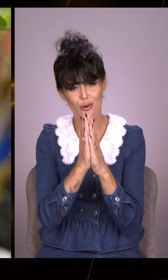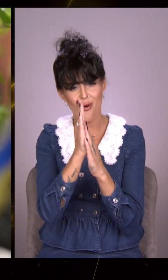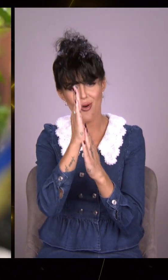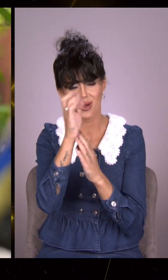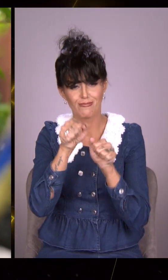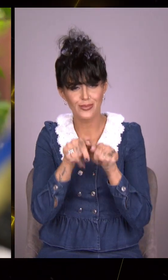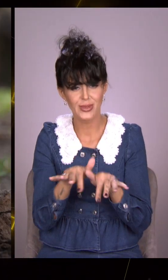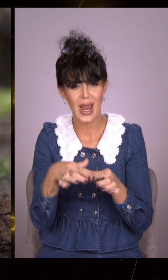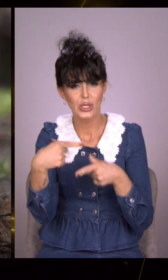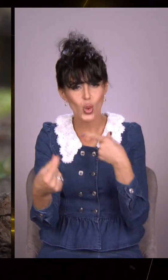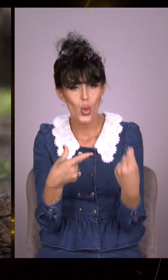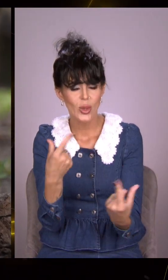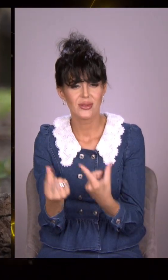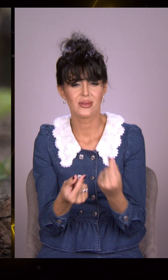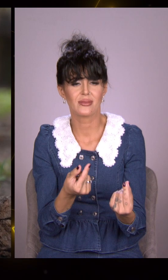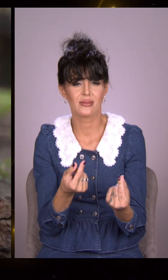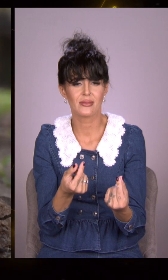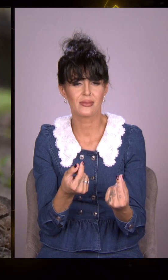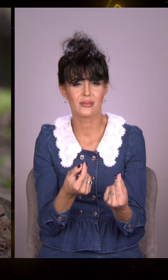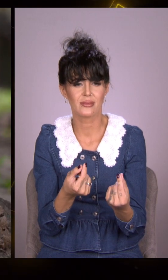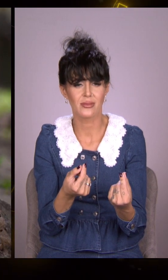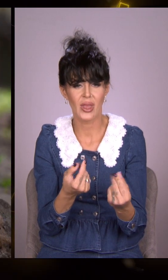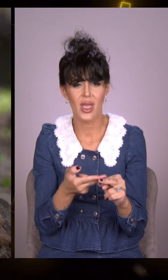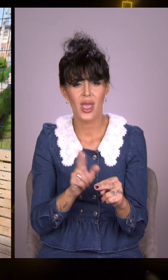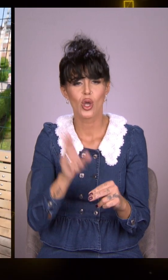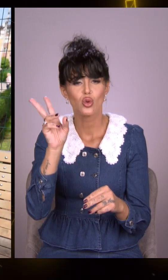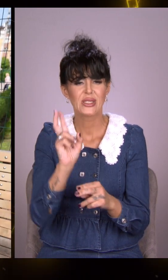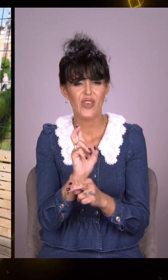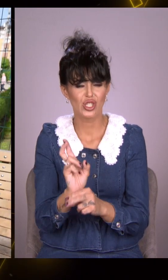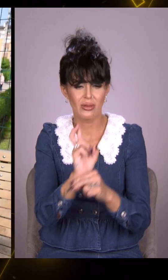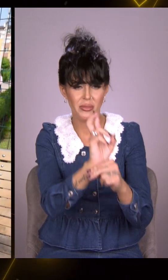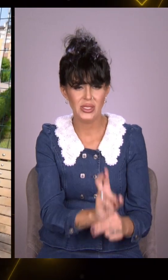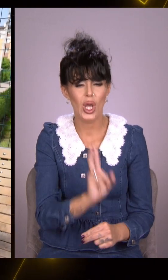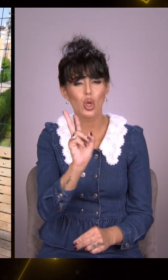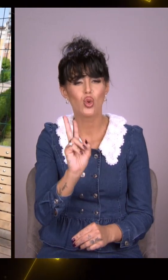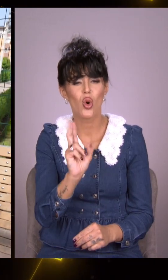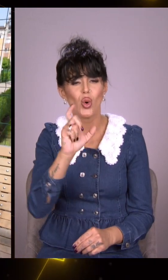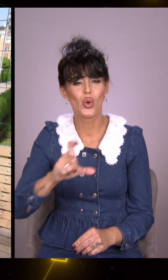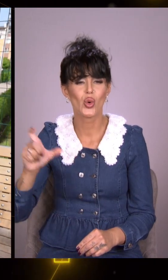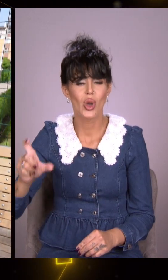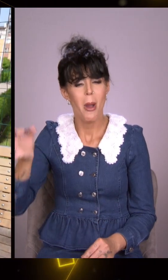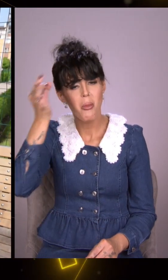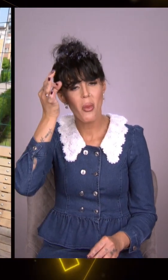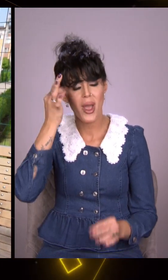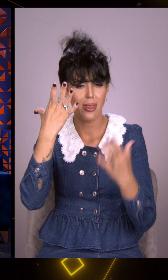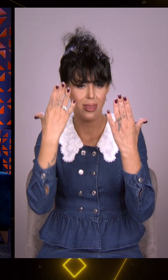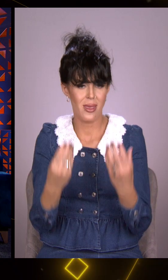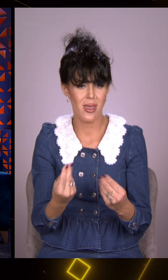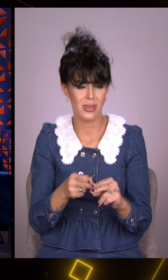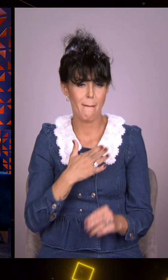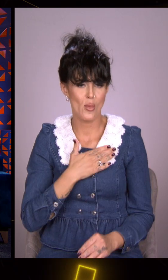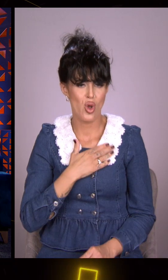пустила листочки. Лампадочку люди добре поставили. Це видно, мабуть, на, як було, поминальні дні, хтось поставив.